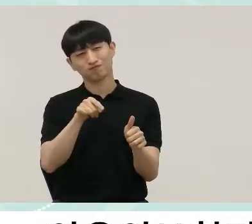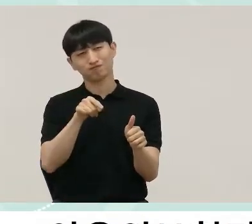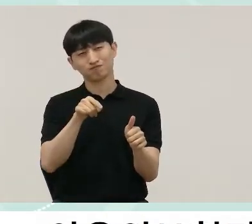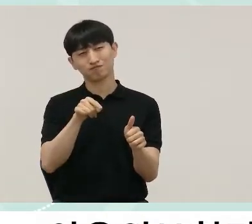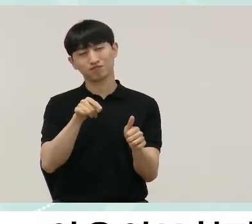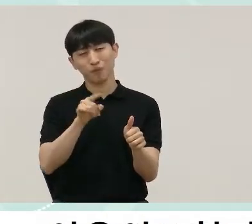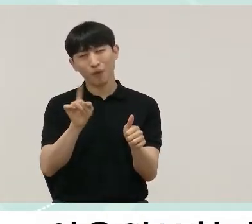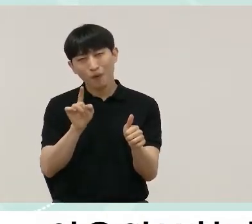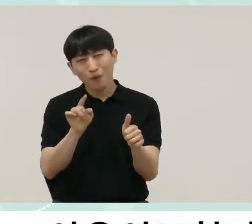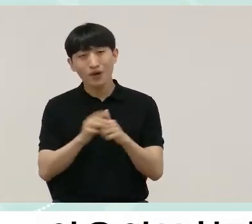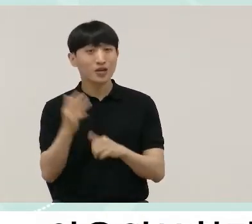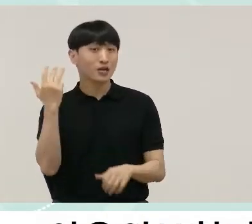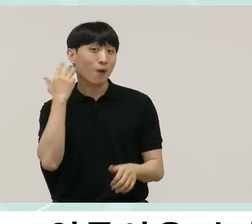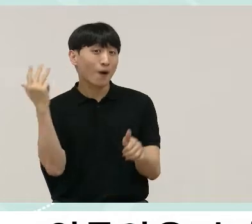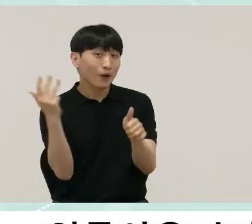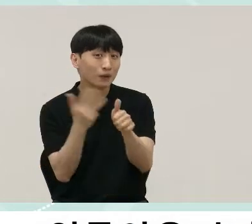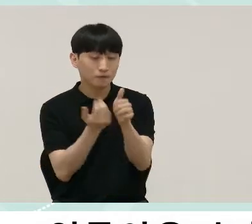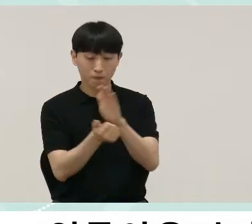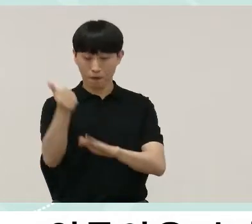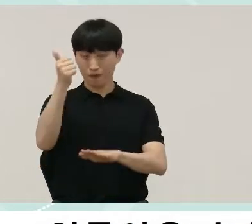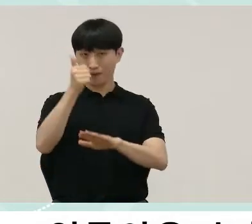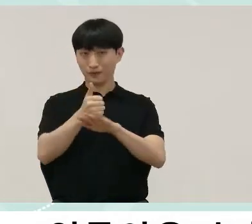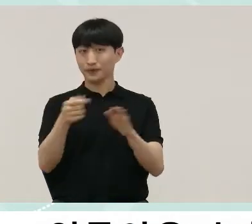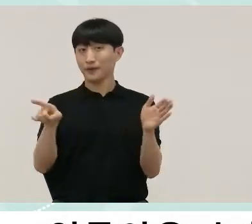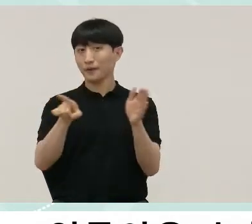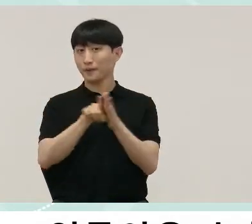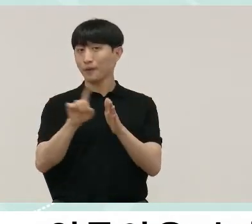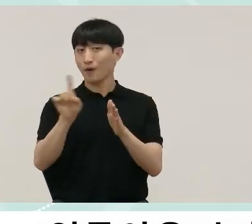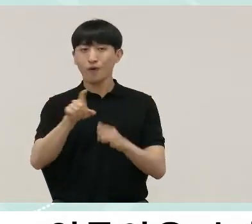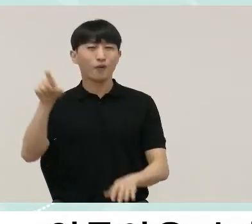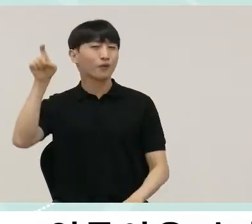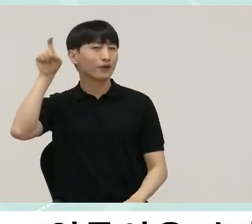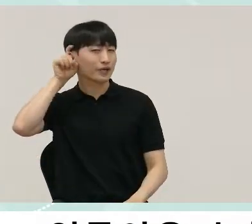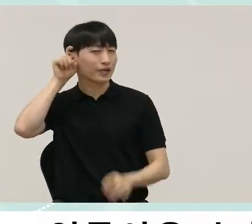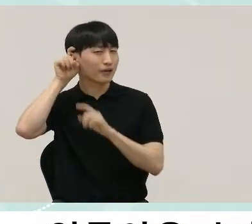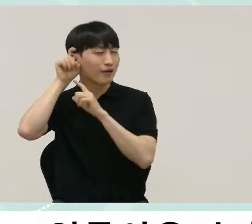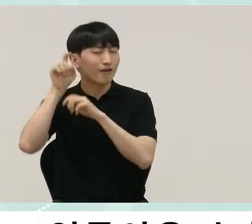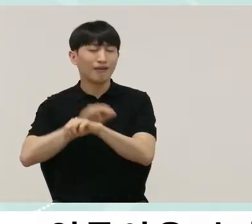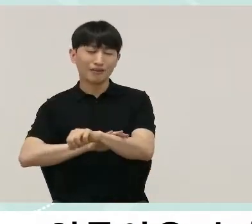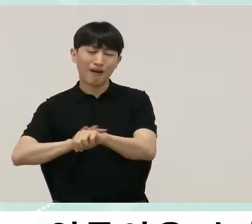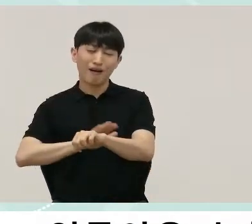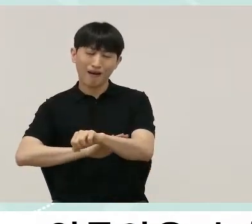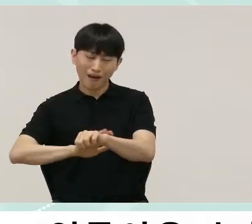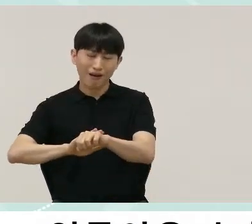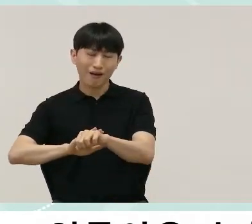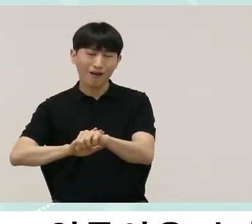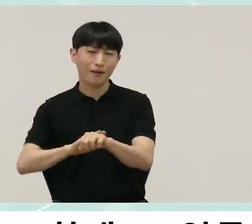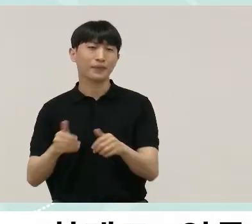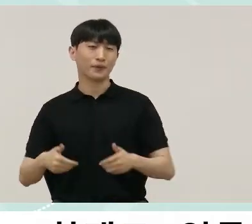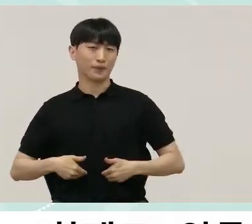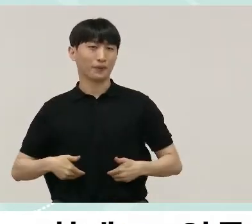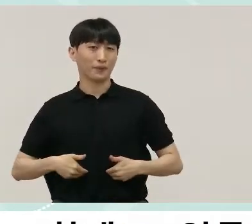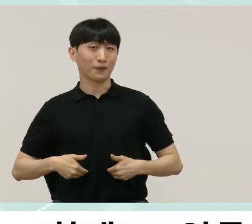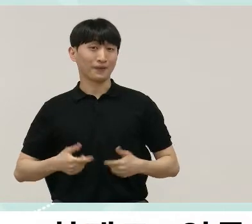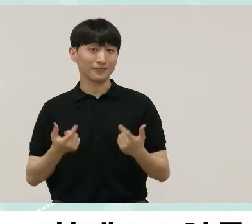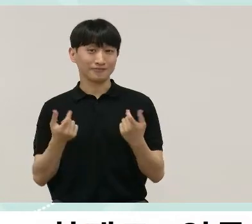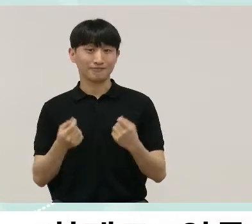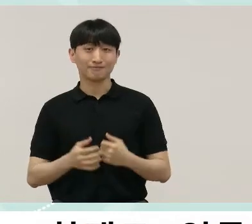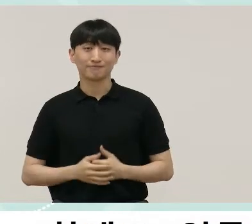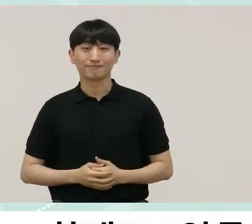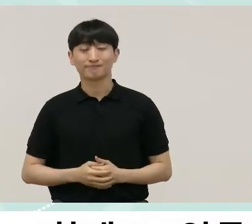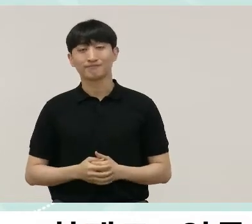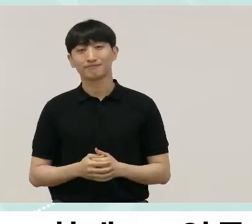아이러니하게도 그 인공화호가 성공하기 위해서는 보청기를 또 잘 사용해야지만 된다는 주제가 될 수 있을 것